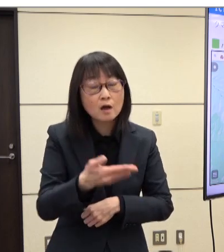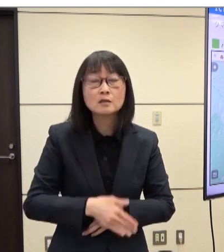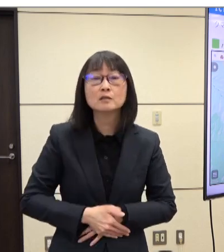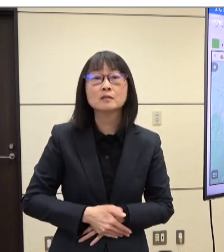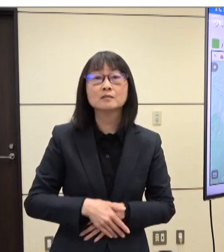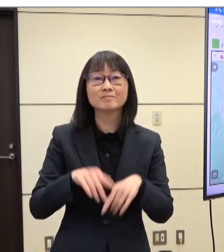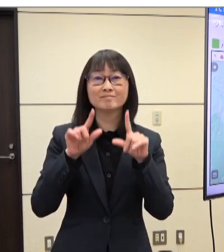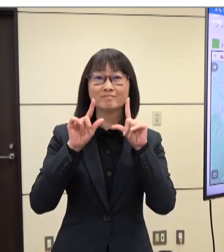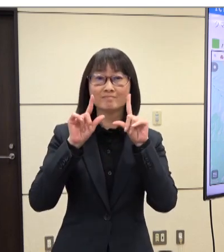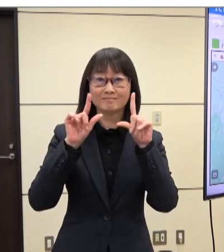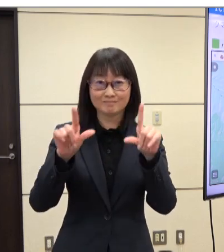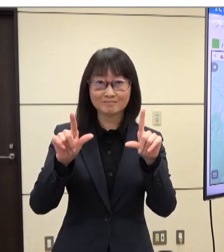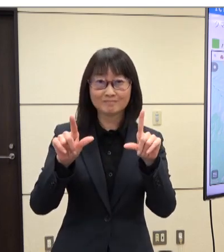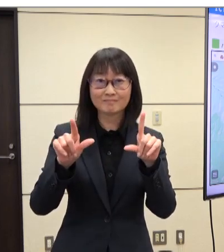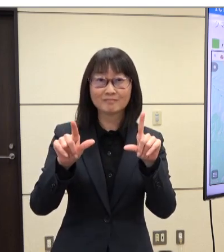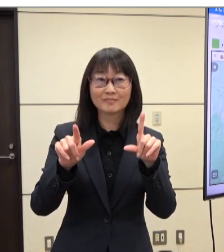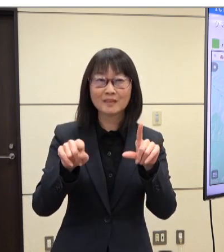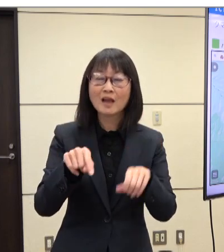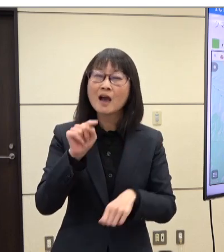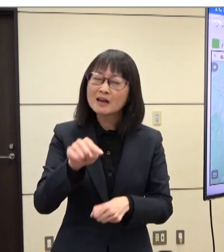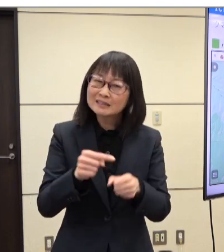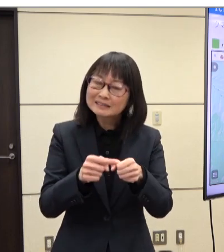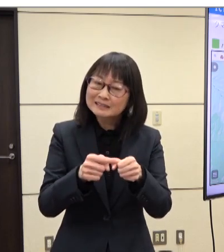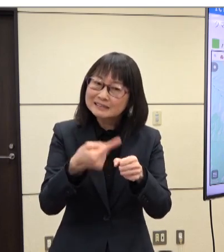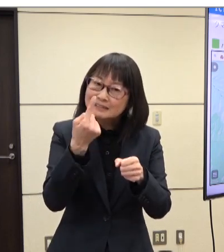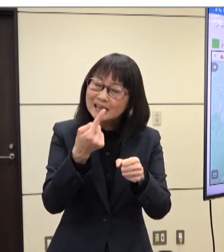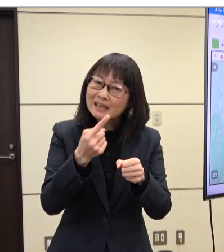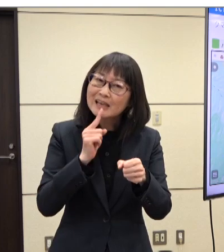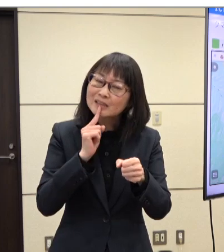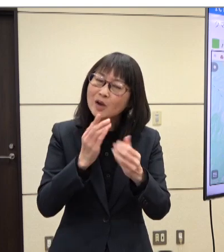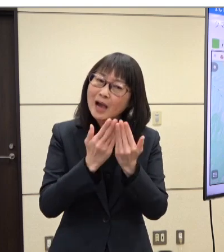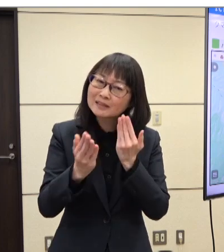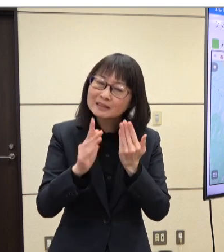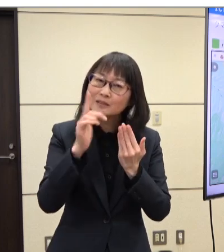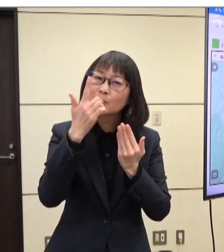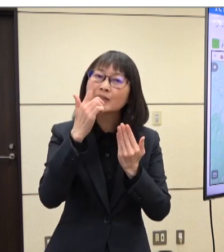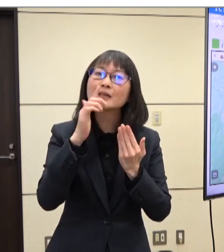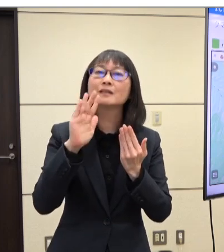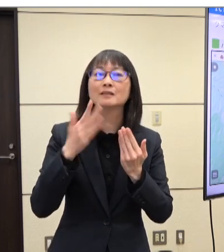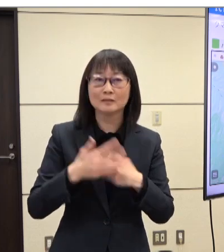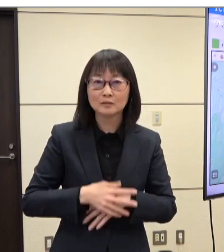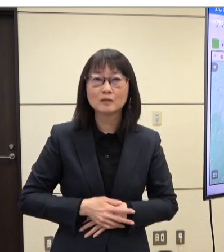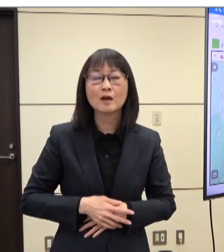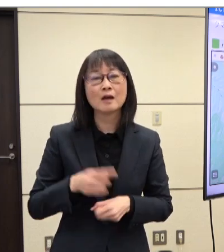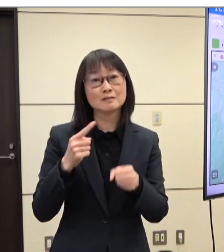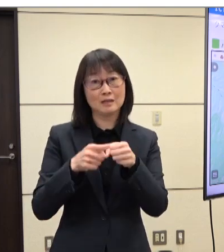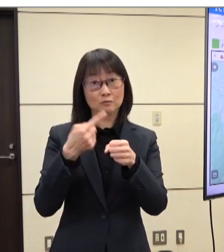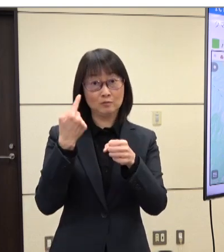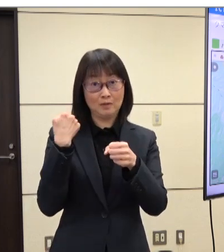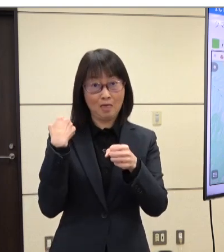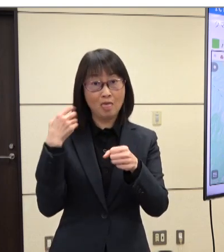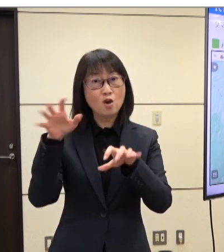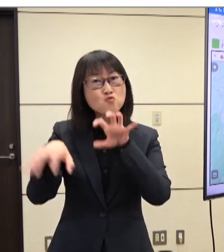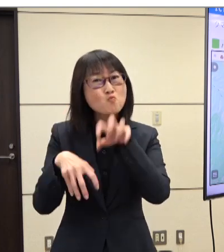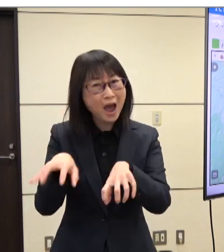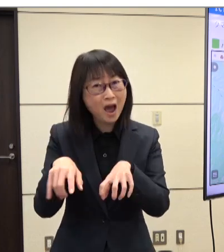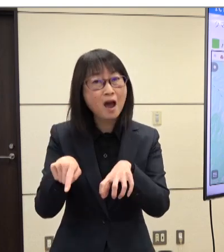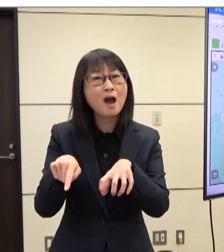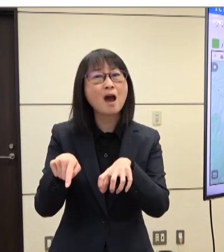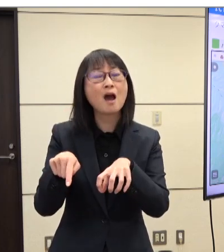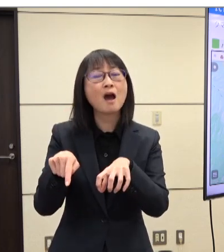が決定要因というわけではないですけれども、昨年は熊の害によって、し